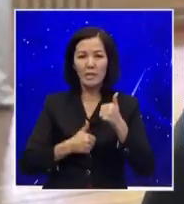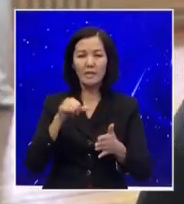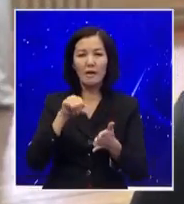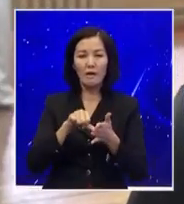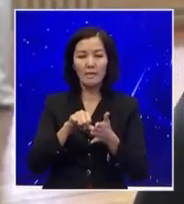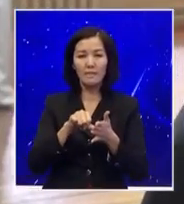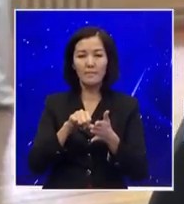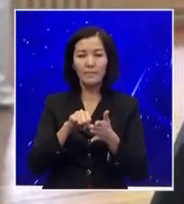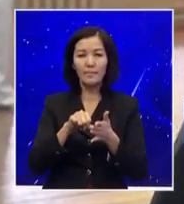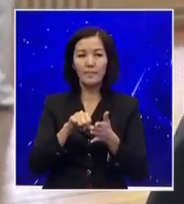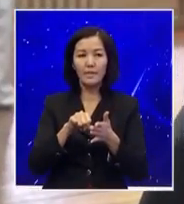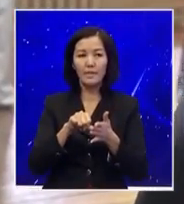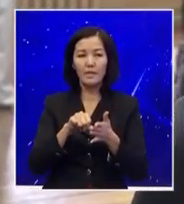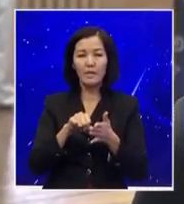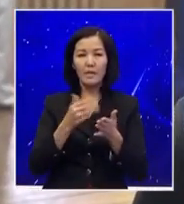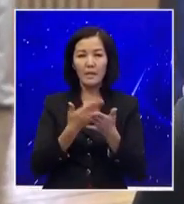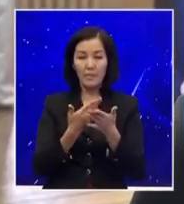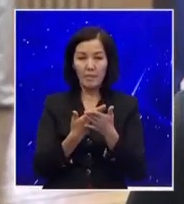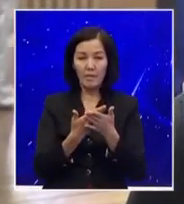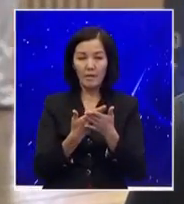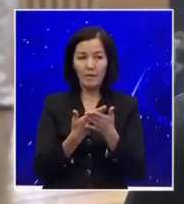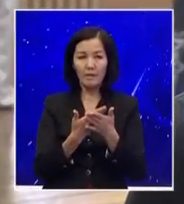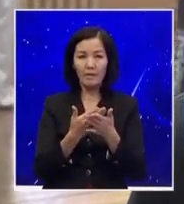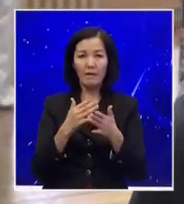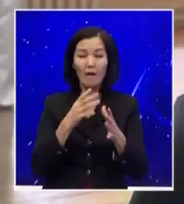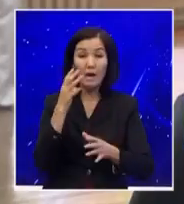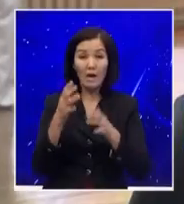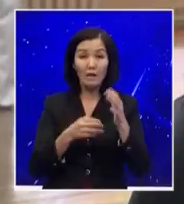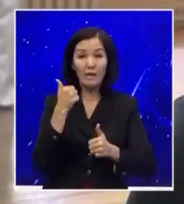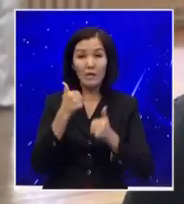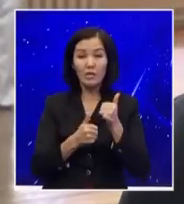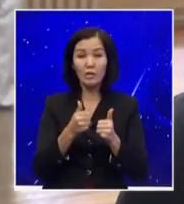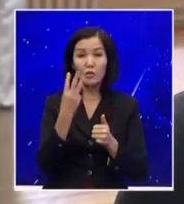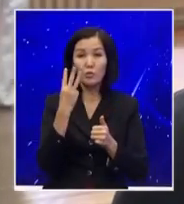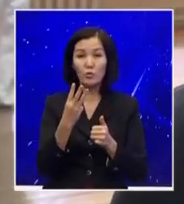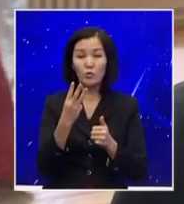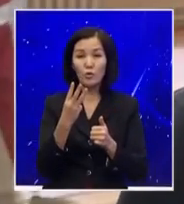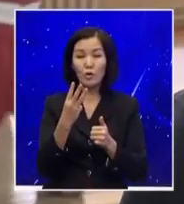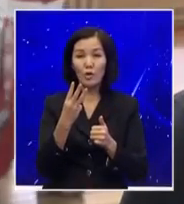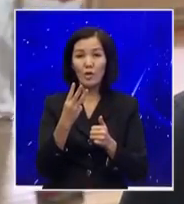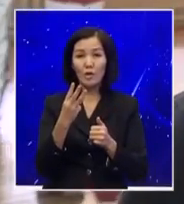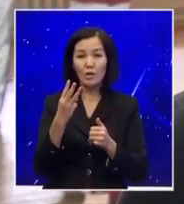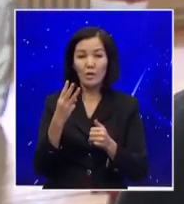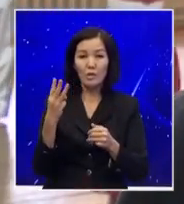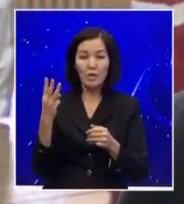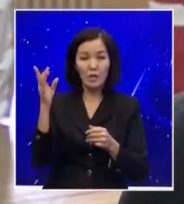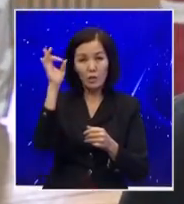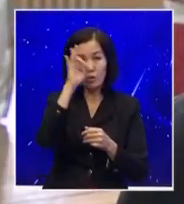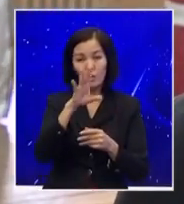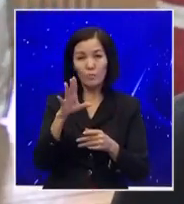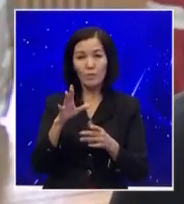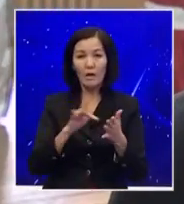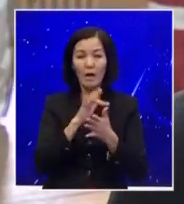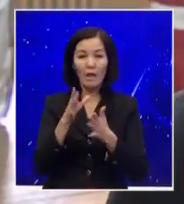қатыстым. Соларда атап өтетін болсам, халықаралық жарыстың 3 дүркін чемпионымын. Сонымен қатар қалалық